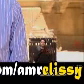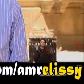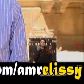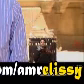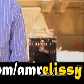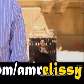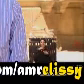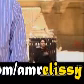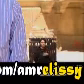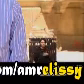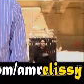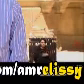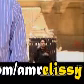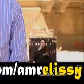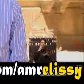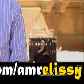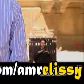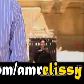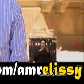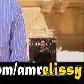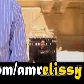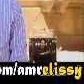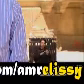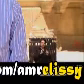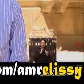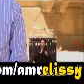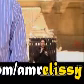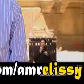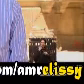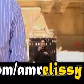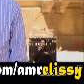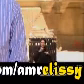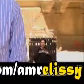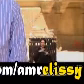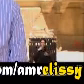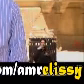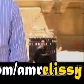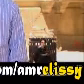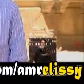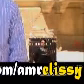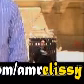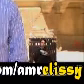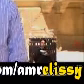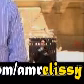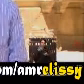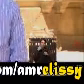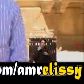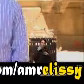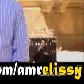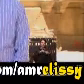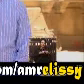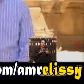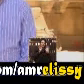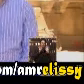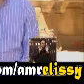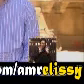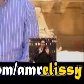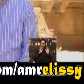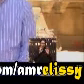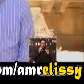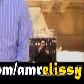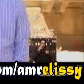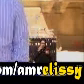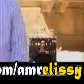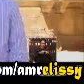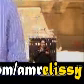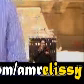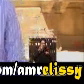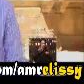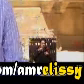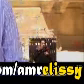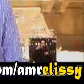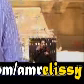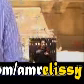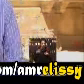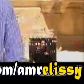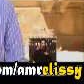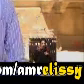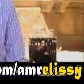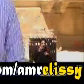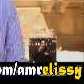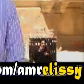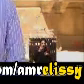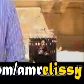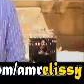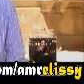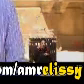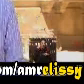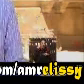وعسى المسؤولين يتحركوا ويحلوها. وأول شكوى جات لي من أهالي قرية السيقان والقرقرة وأولاد عزام بمحافظة سوات،